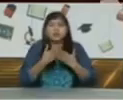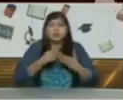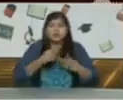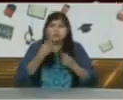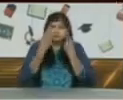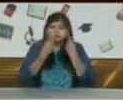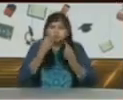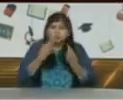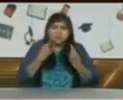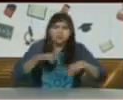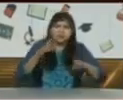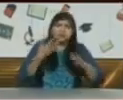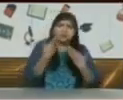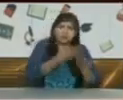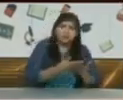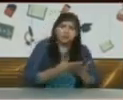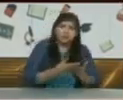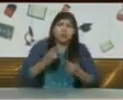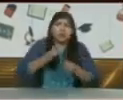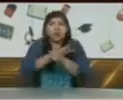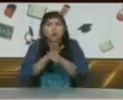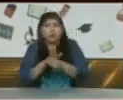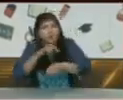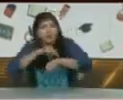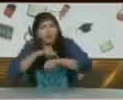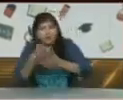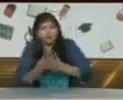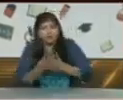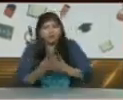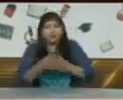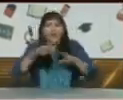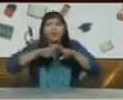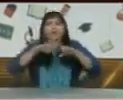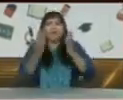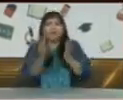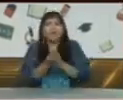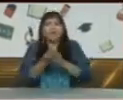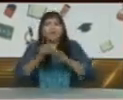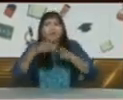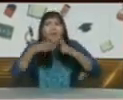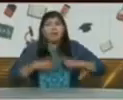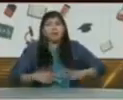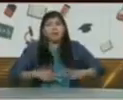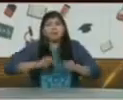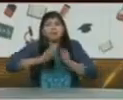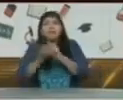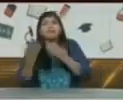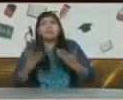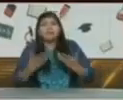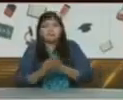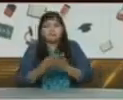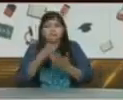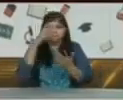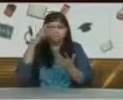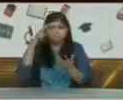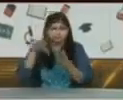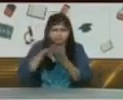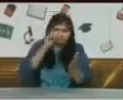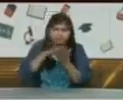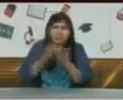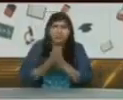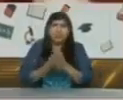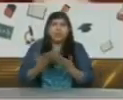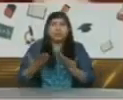रिसर्च करें, कोरोना काल के फैमिली लाइफ पर स्टडी करें, कैसे इस संकट